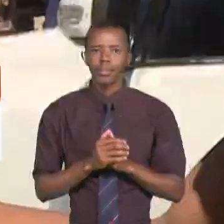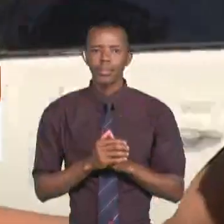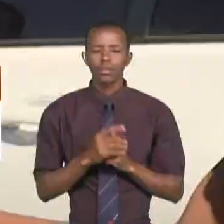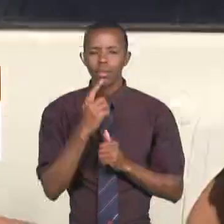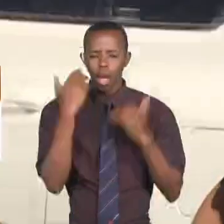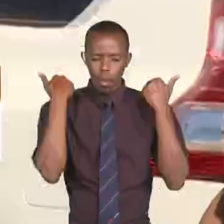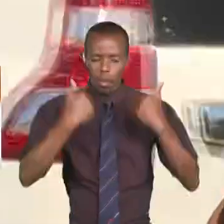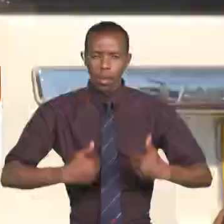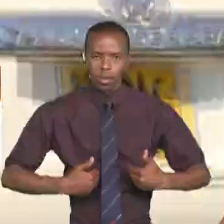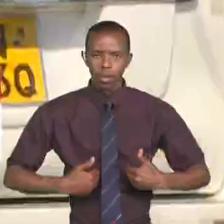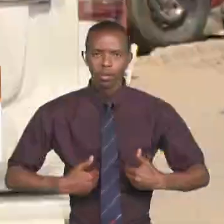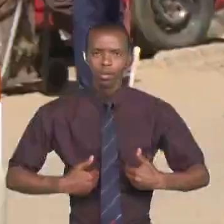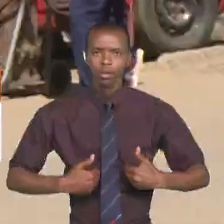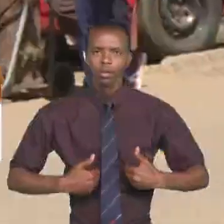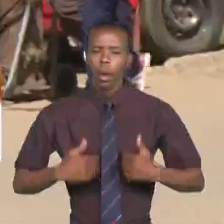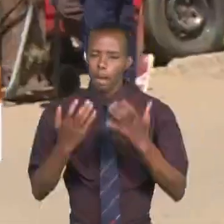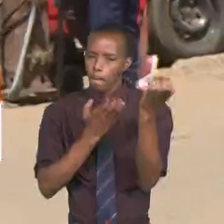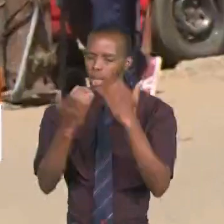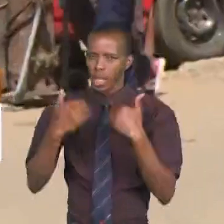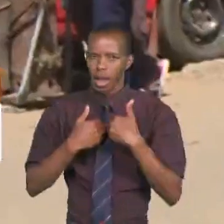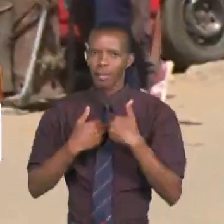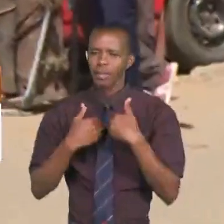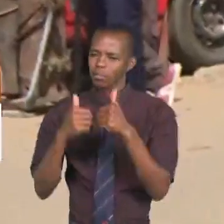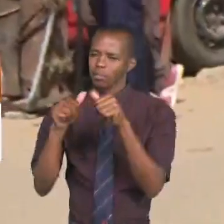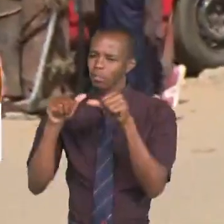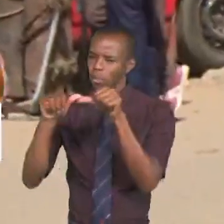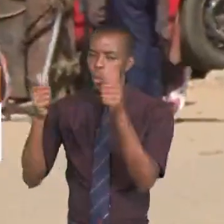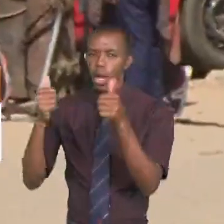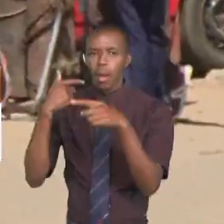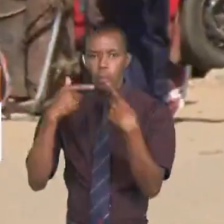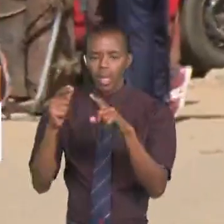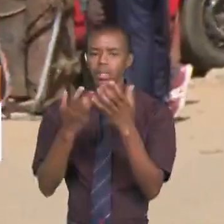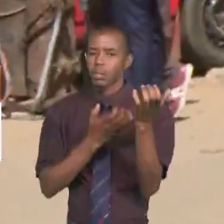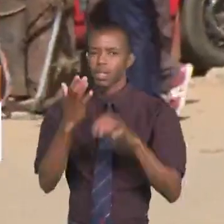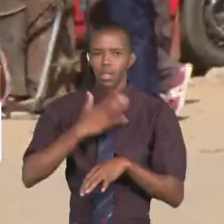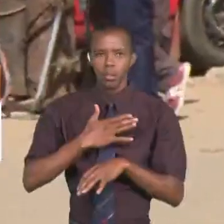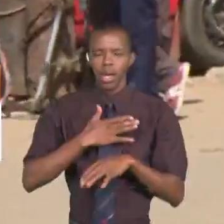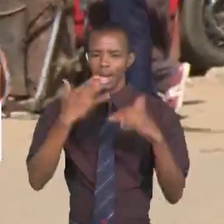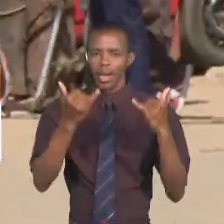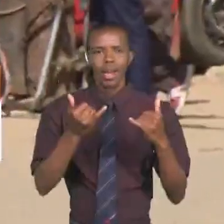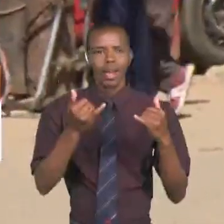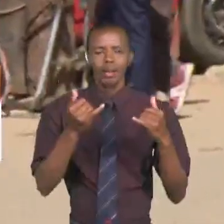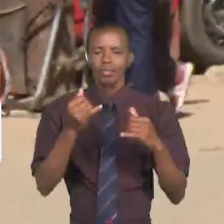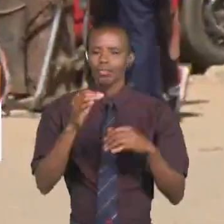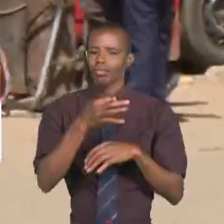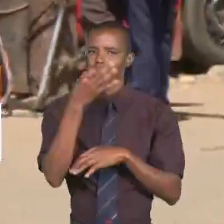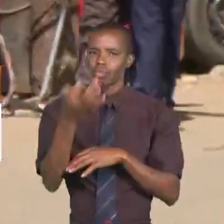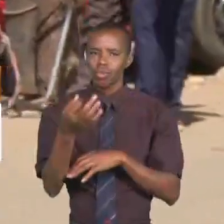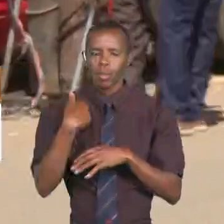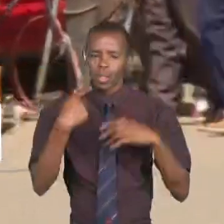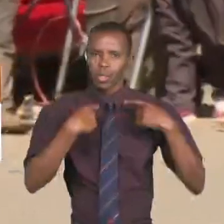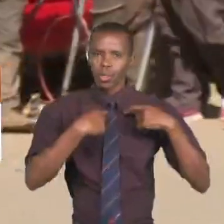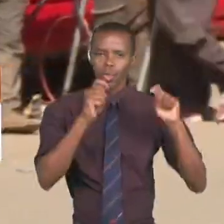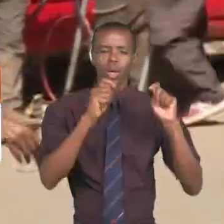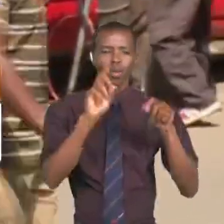nimseme mimi mwenyewe, kwanza nilikuwa na biashara na ilikuwa sawa sana, lakini hiyo biashara yangu for now imeanguka. Sasa hivi nimejaribu